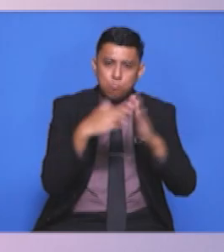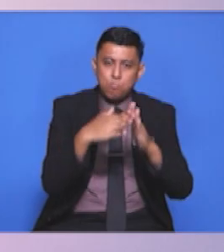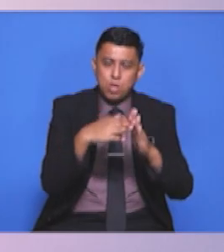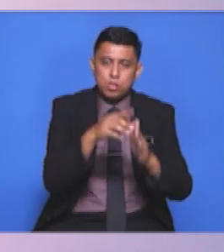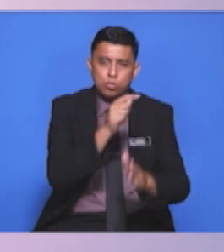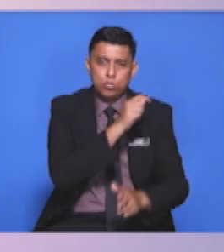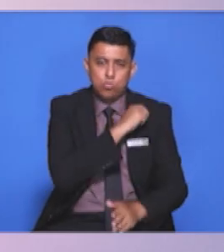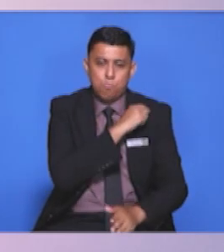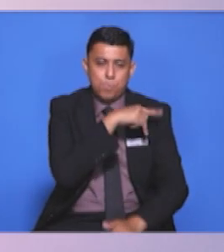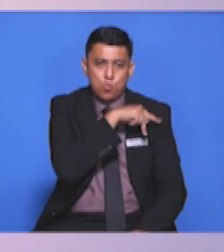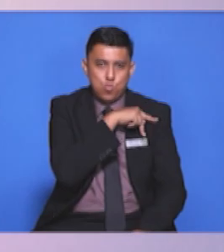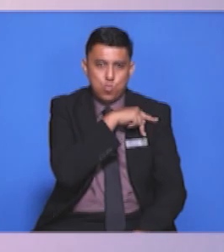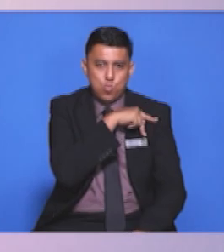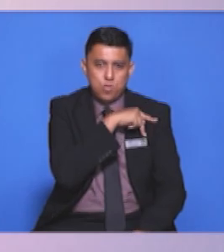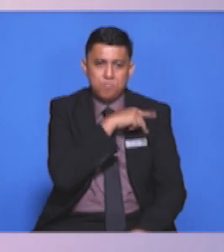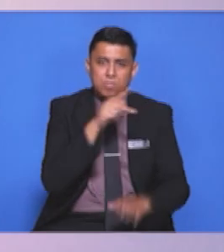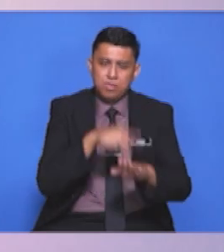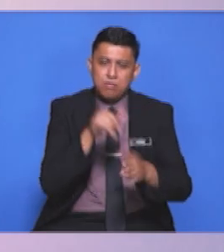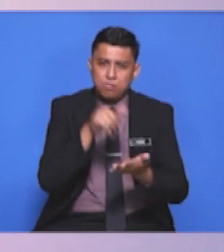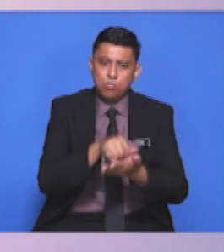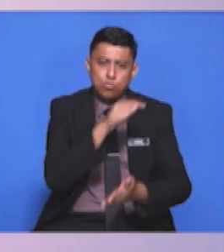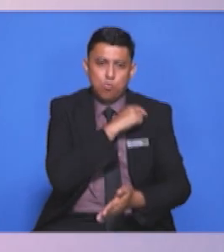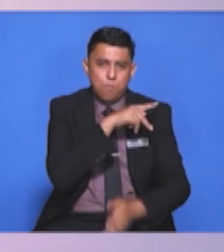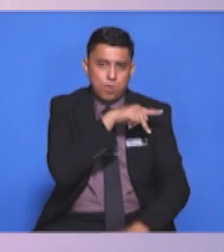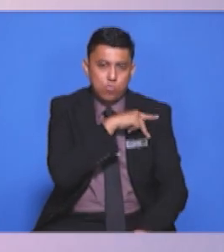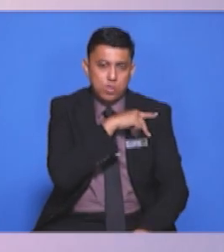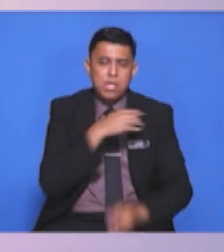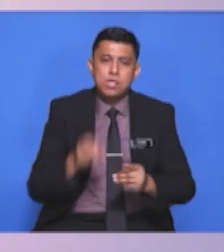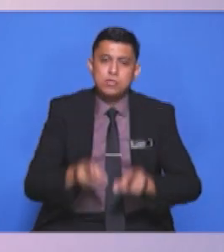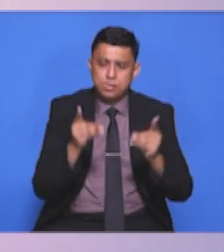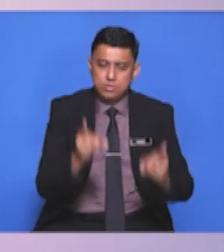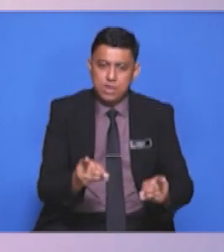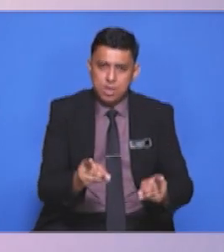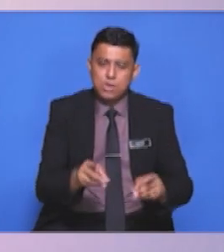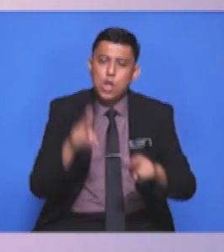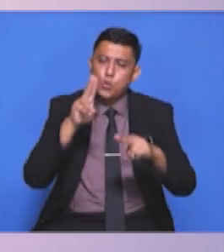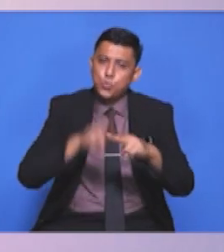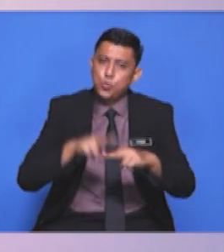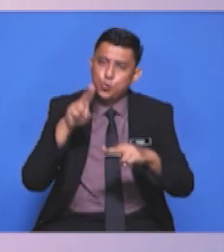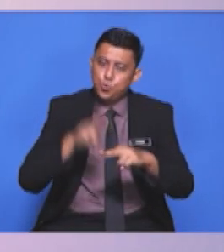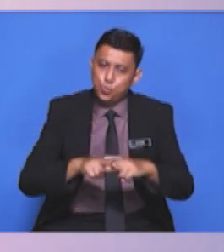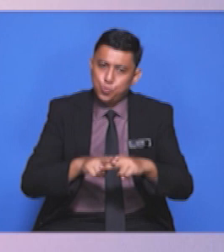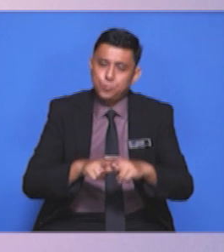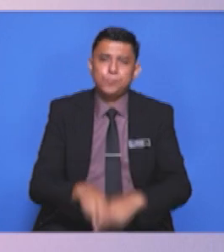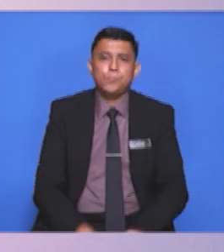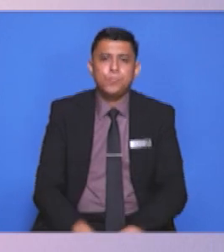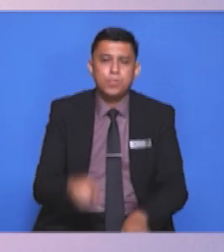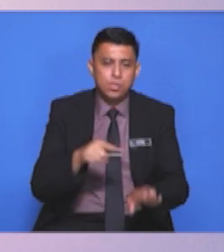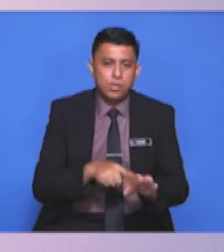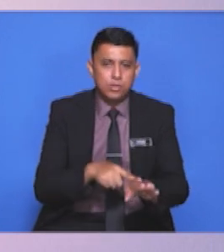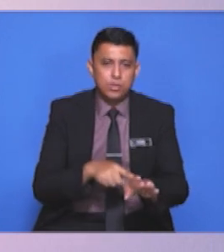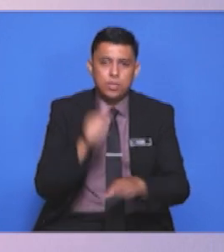ketika itu Tok penghulu sedang duduk-duduk kata ganti penuh